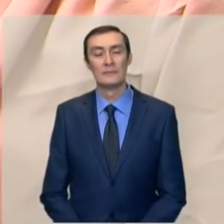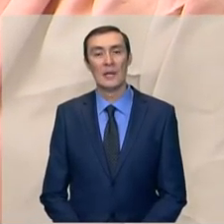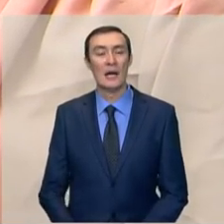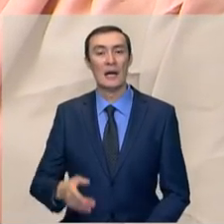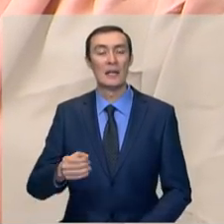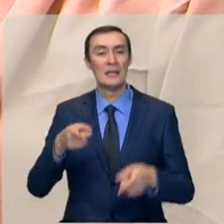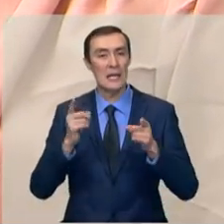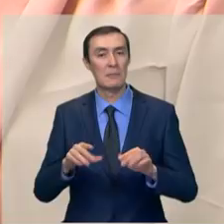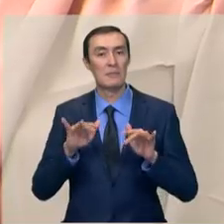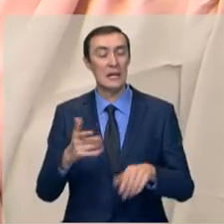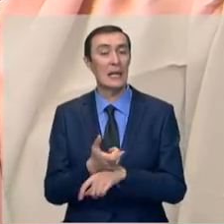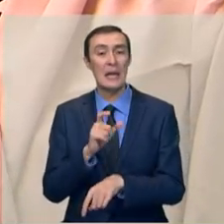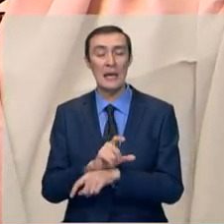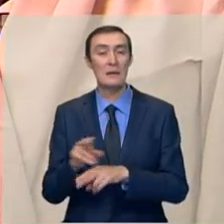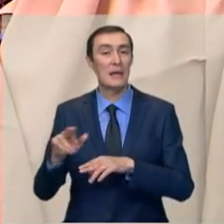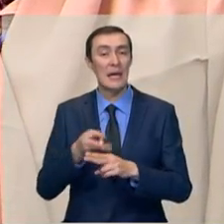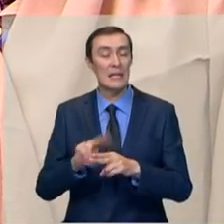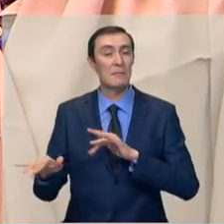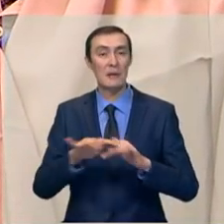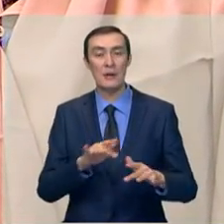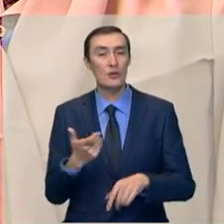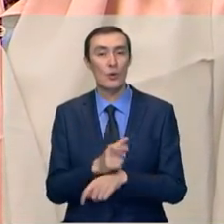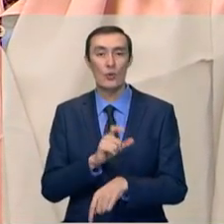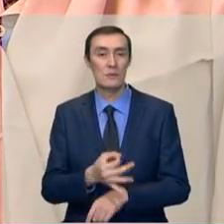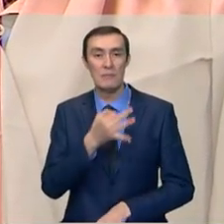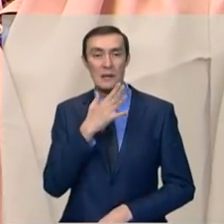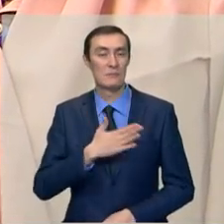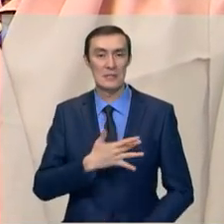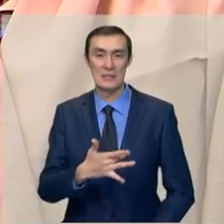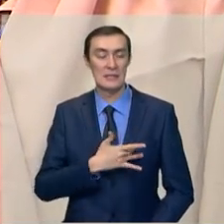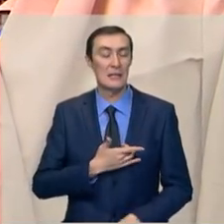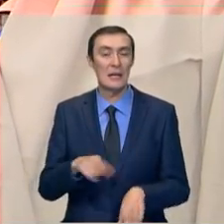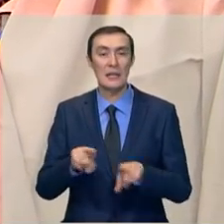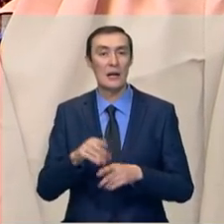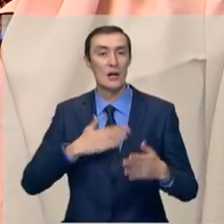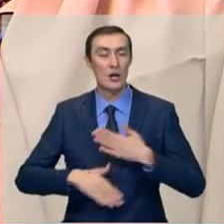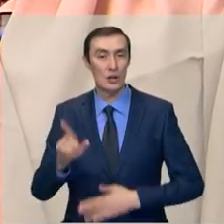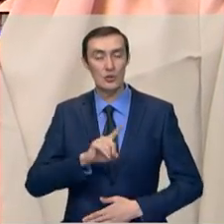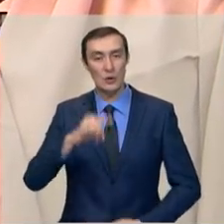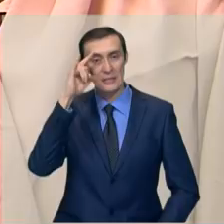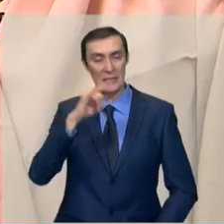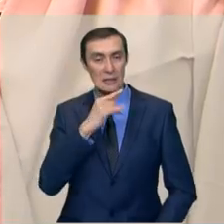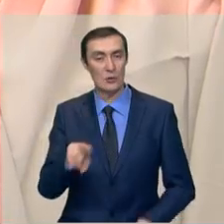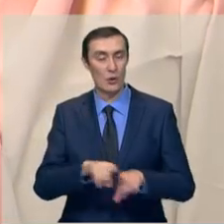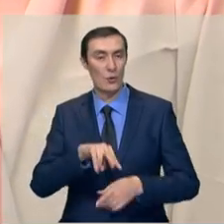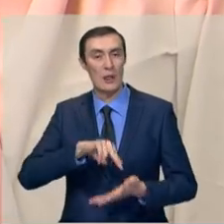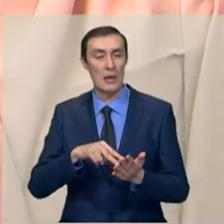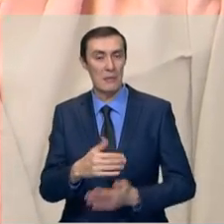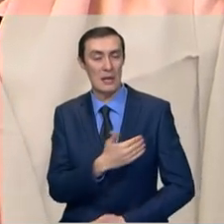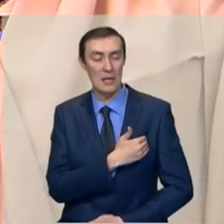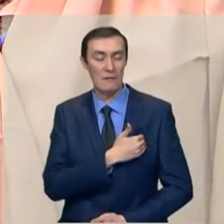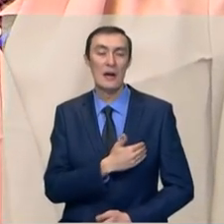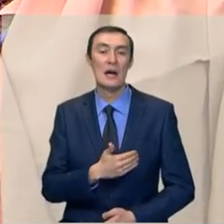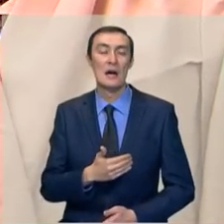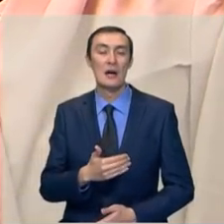На самом деле это мероприятие очень затронуло мое сердце. Я рад такому намерению Казахстана, чистой